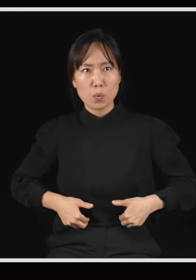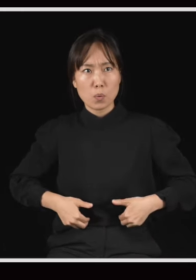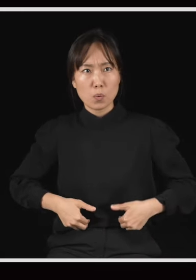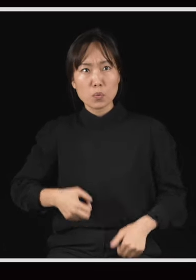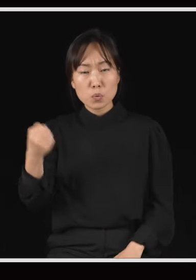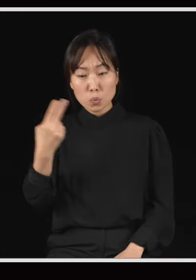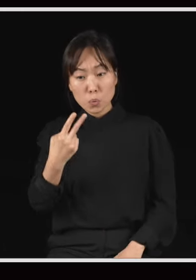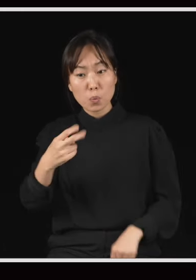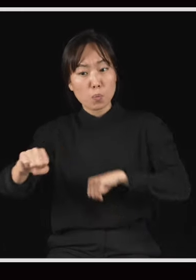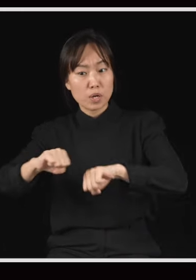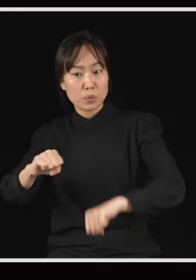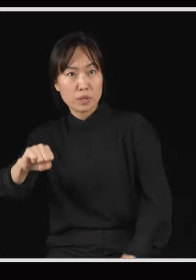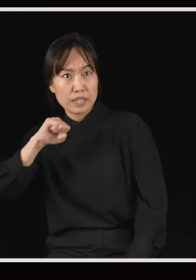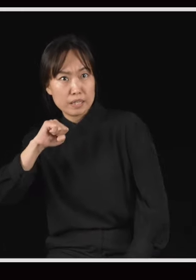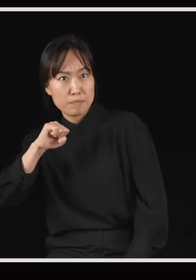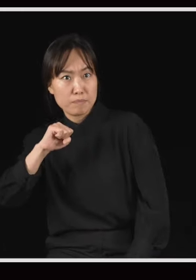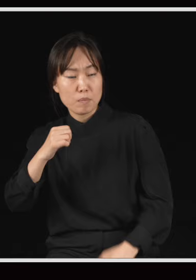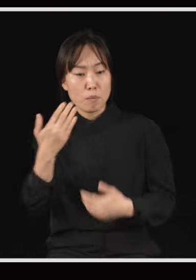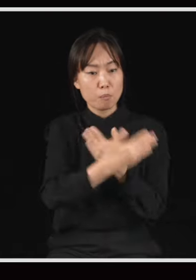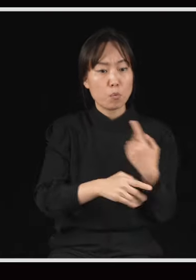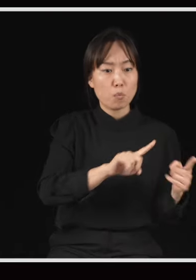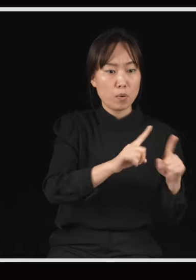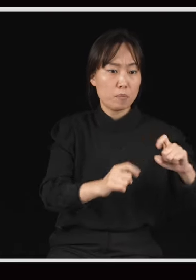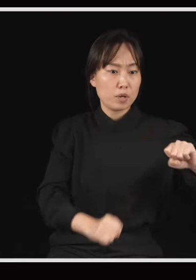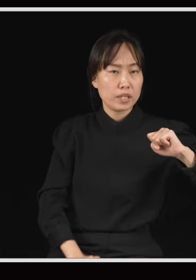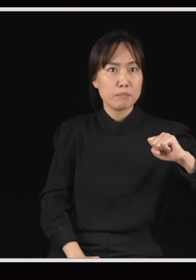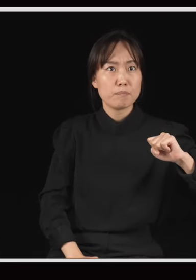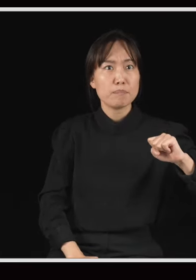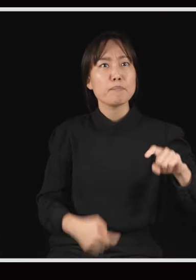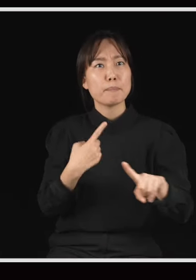내재 역량은 회복 탄력성이기도 합니다.